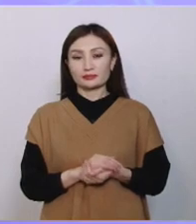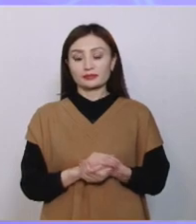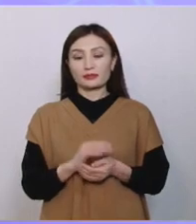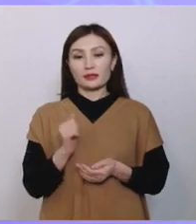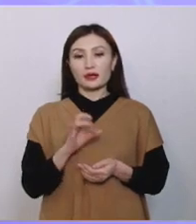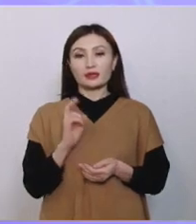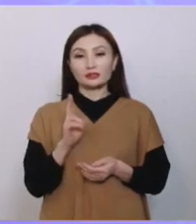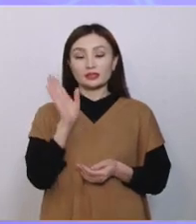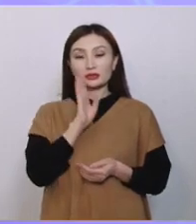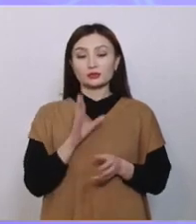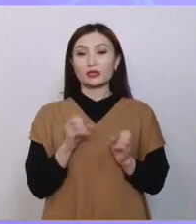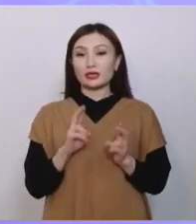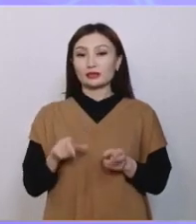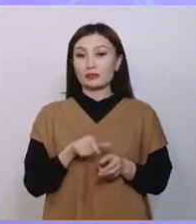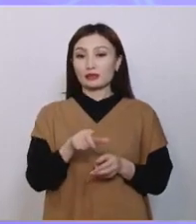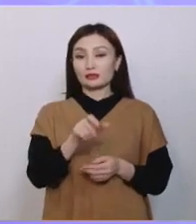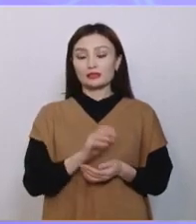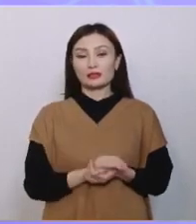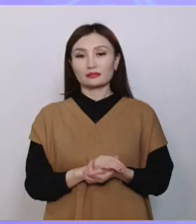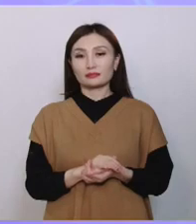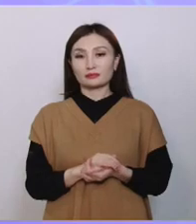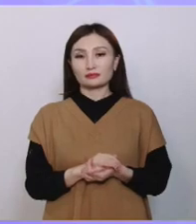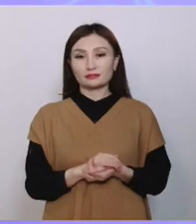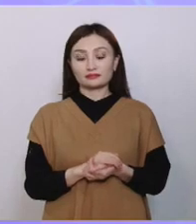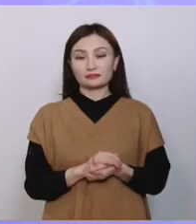Арықта су қантип ағып жатат?